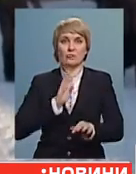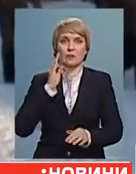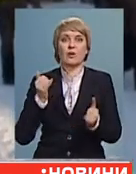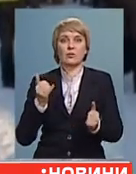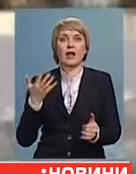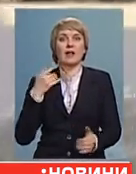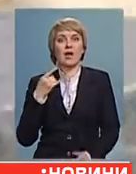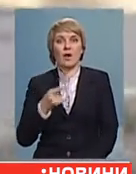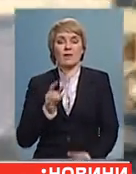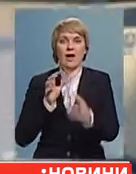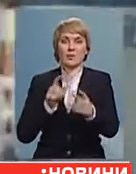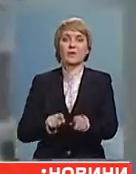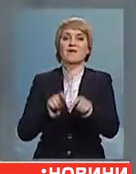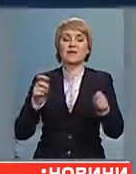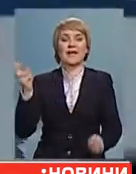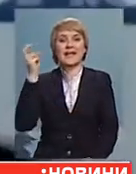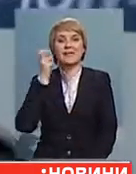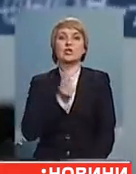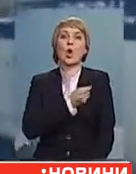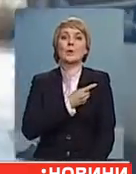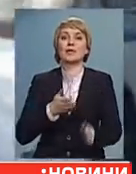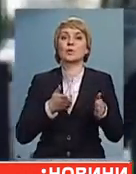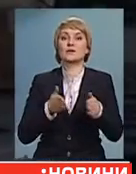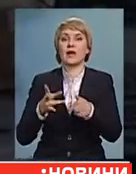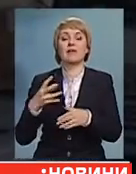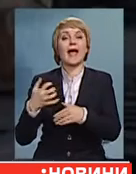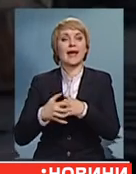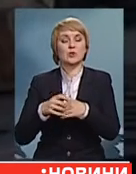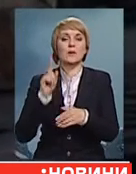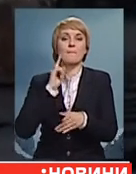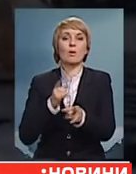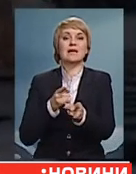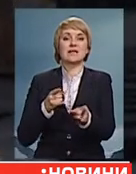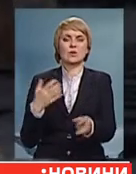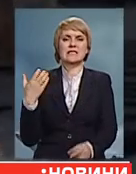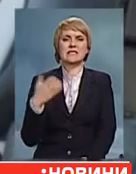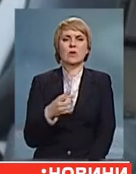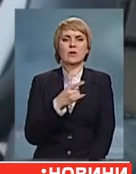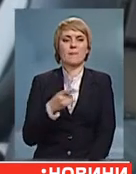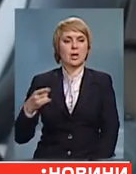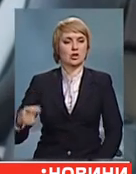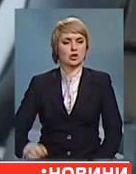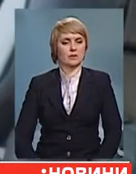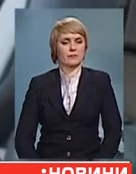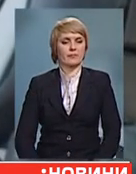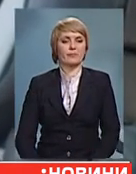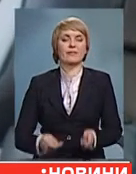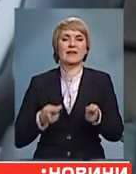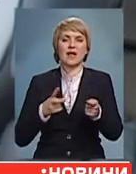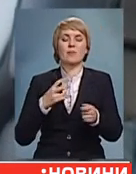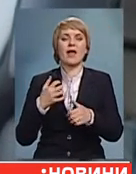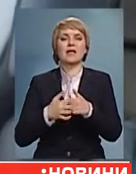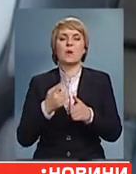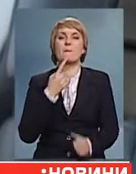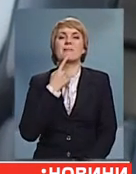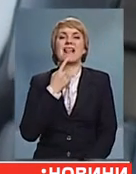та автобусів відкрили Київську і Одеську траси. На Херсонській поки що затор. Близько сотні машин. Їдемо на Херсон,